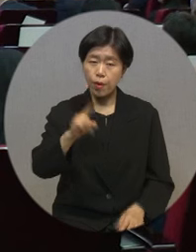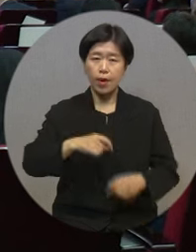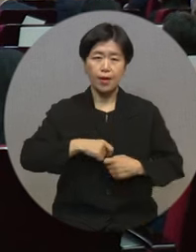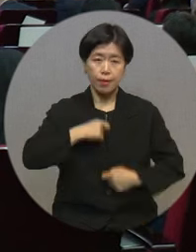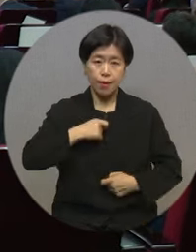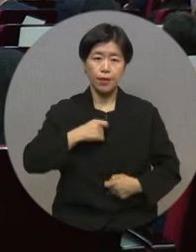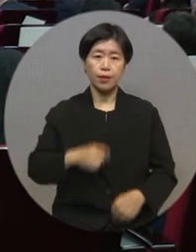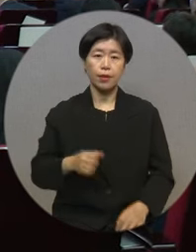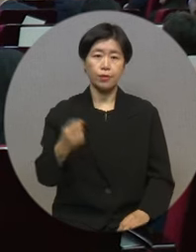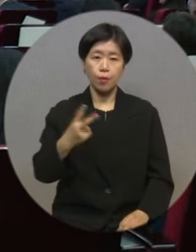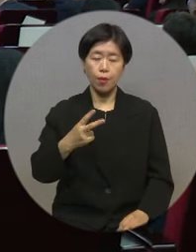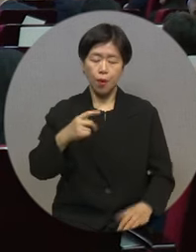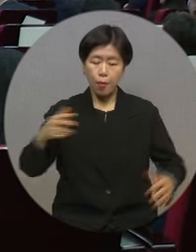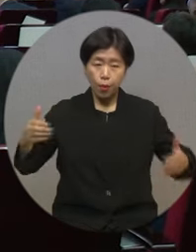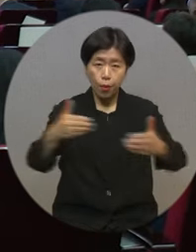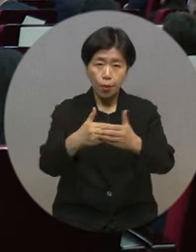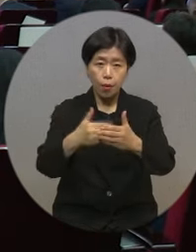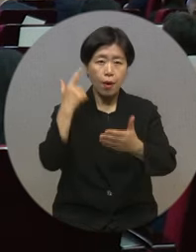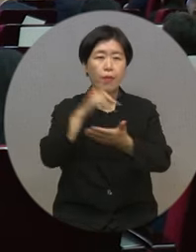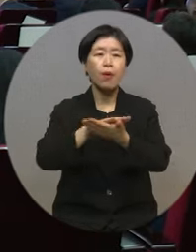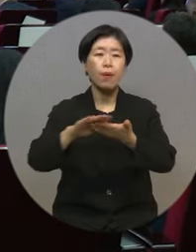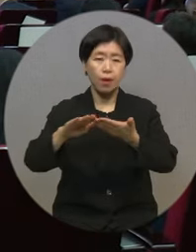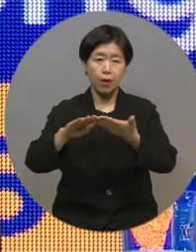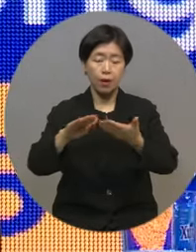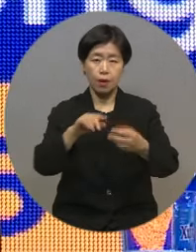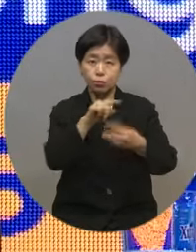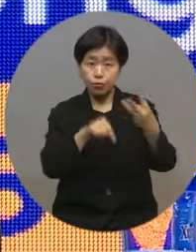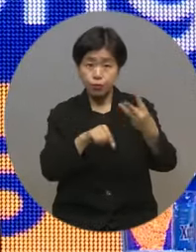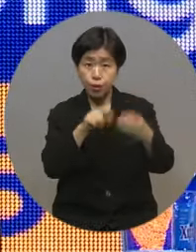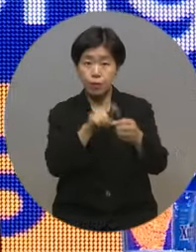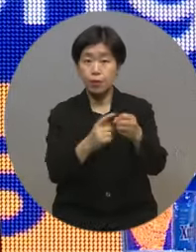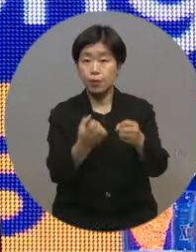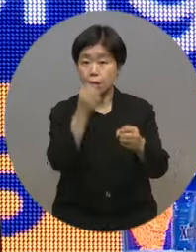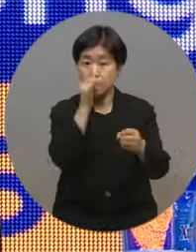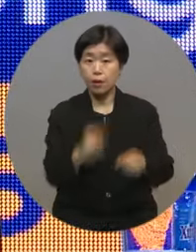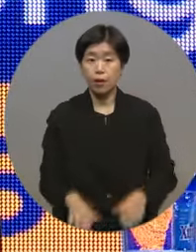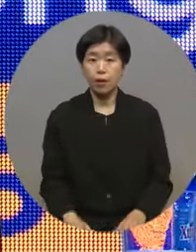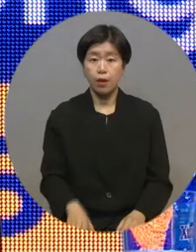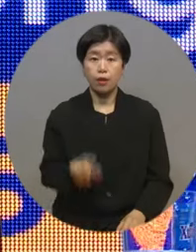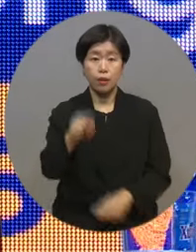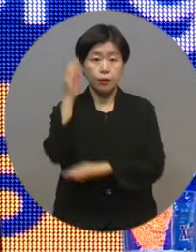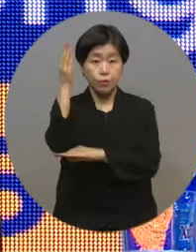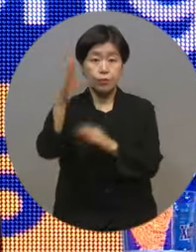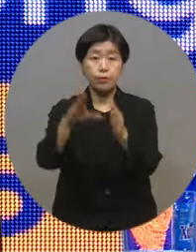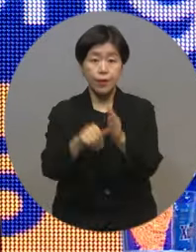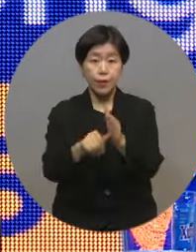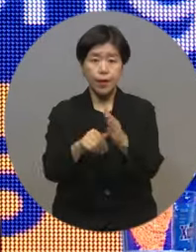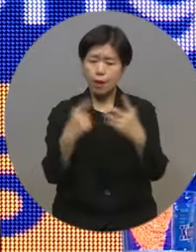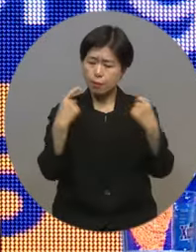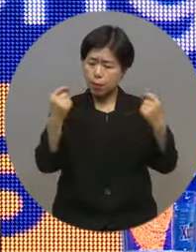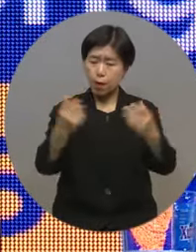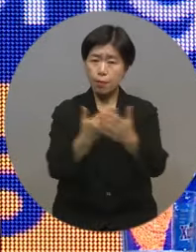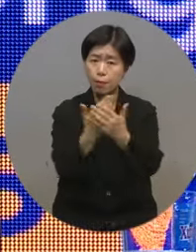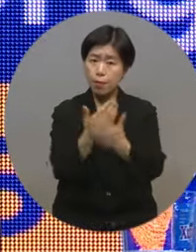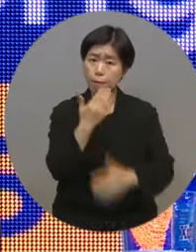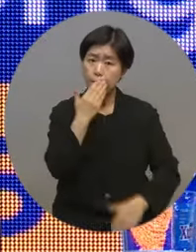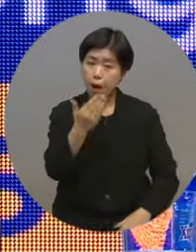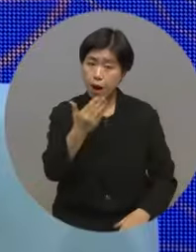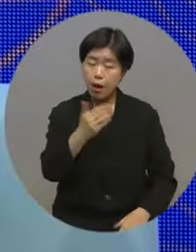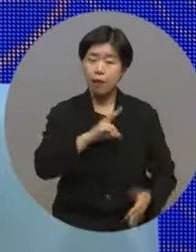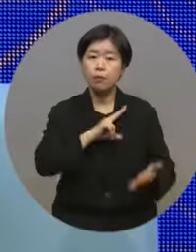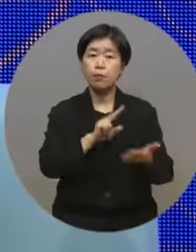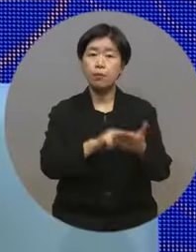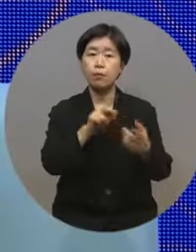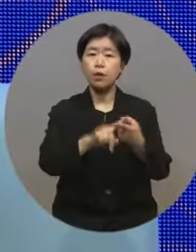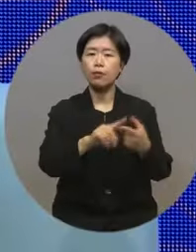포용, 평화라는 핵심 목표를 가지고 있습니다. 이 컨퍼런스는 이러한 지속가능성에 대한 이슈들에 대해